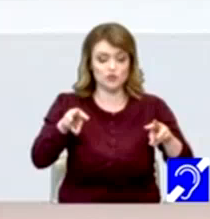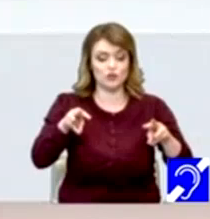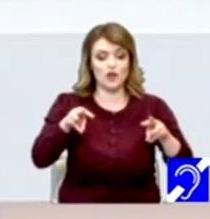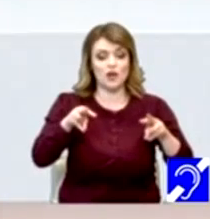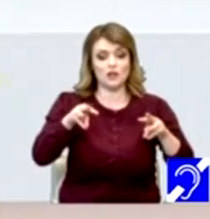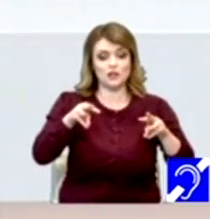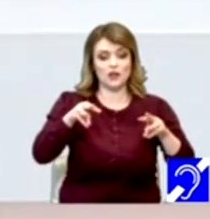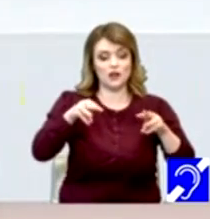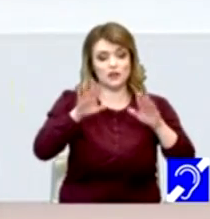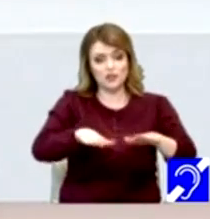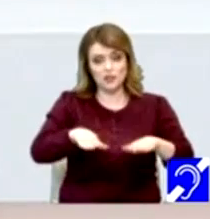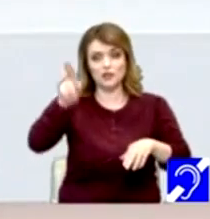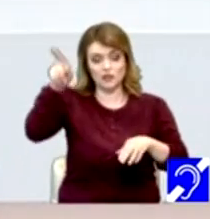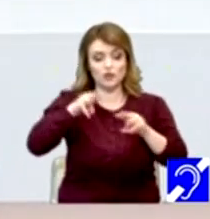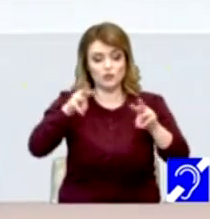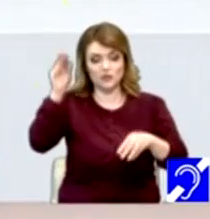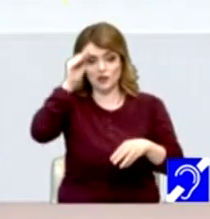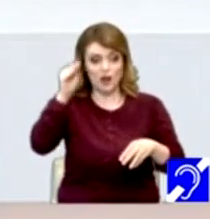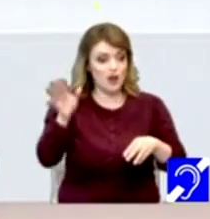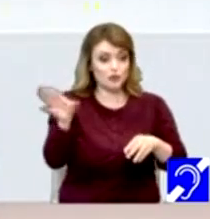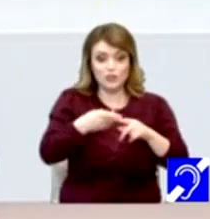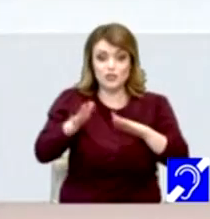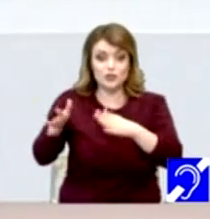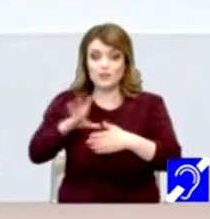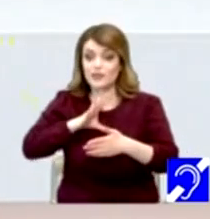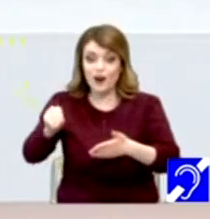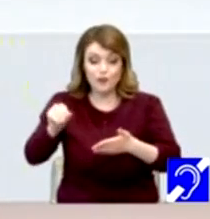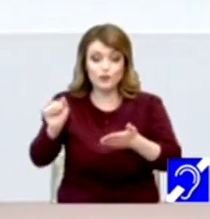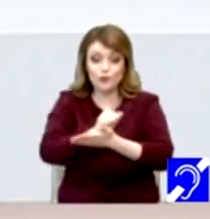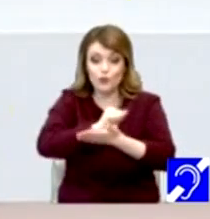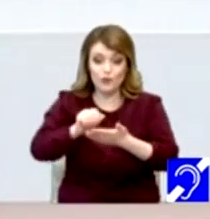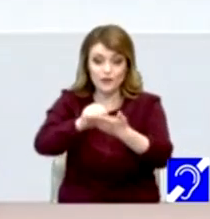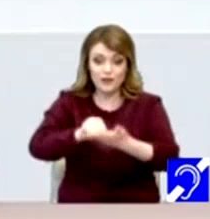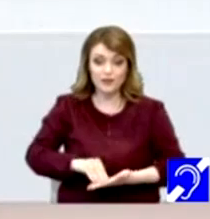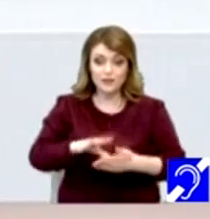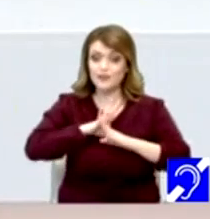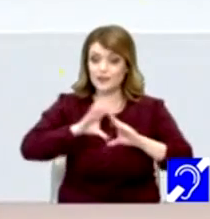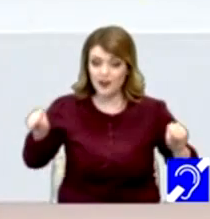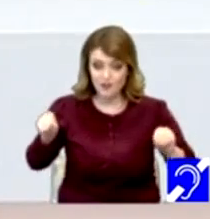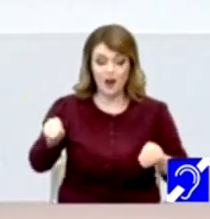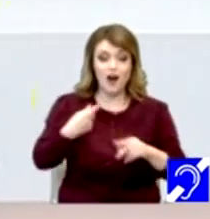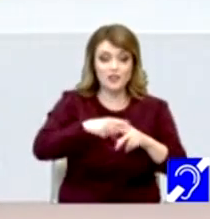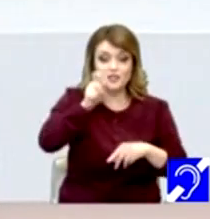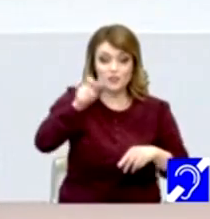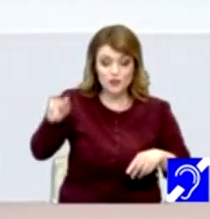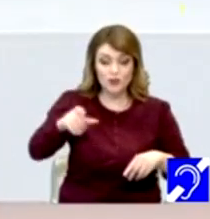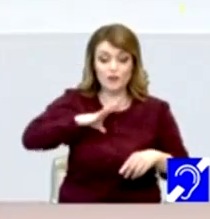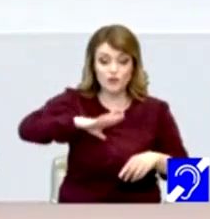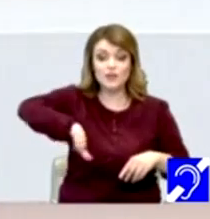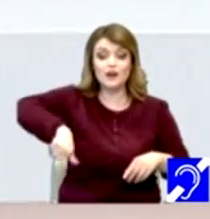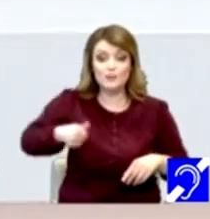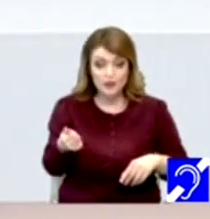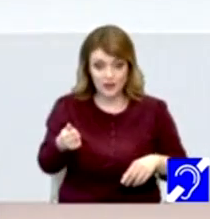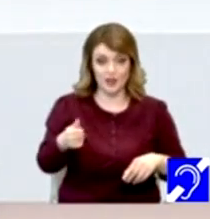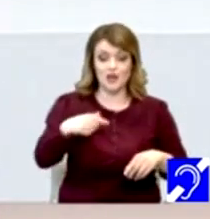Tiraspol, nu erau documentate. Nu în zadar am spus că persoanele erau răpite de către Poliția Republicii Moldova și